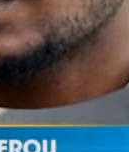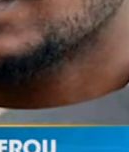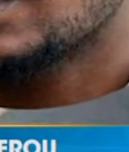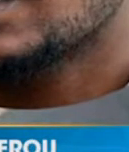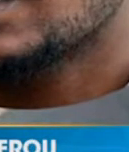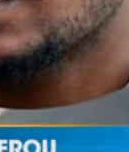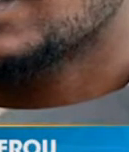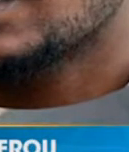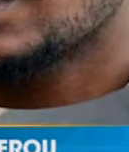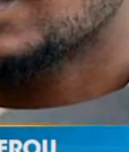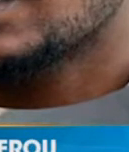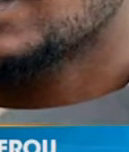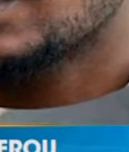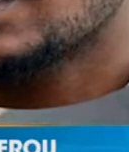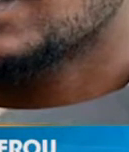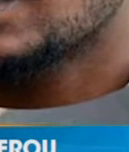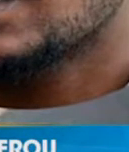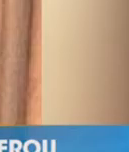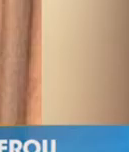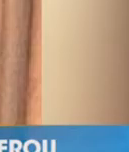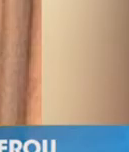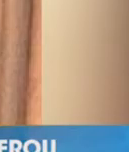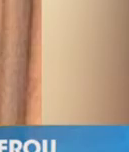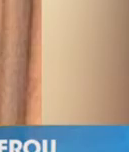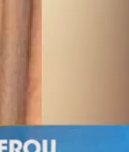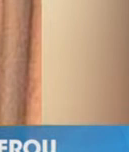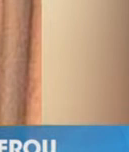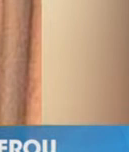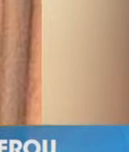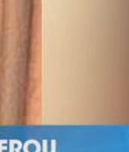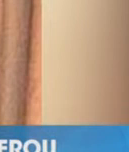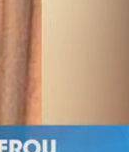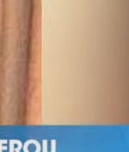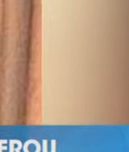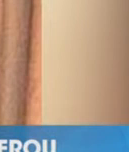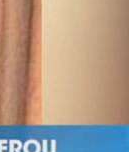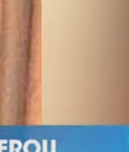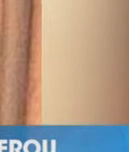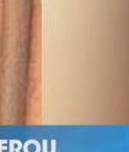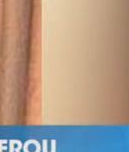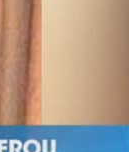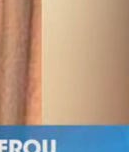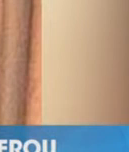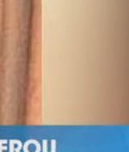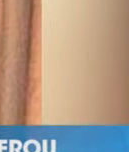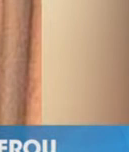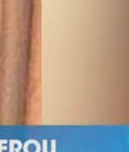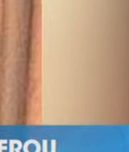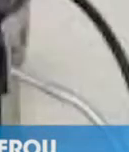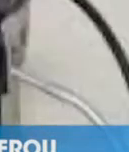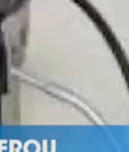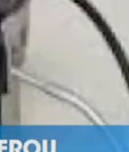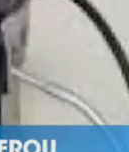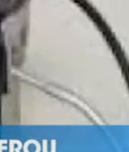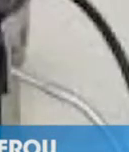transformation agricole. Enfin, 2 morts et 5 blessés hier au Tchad lors d'une tentative d'arrestation de l'opposant